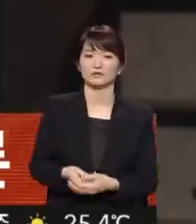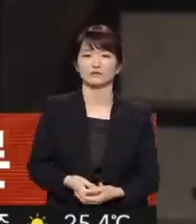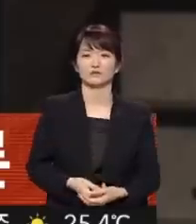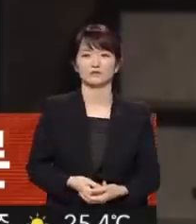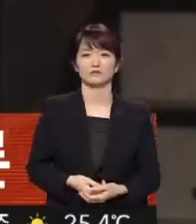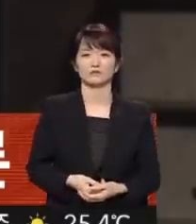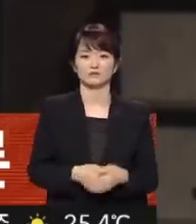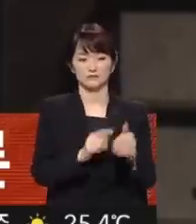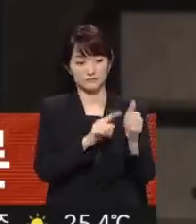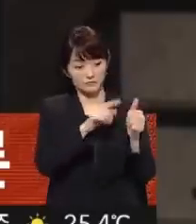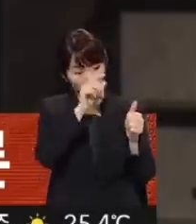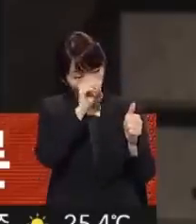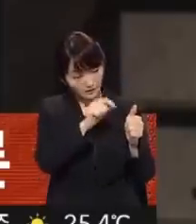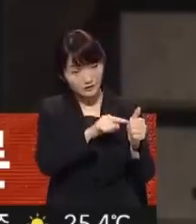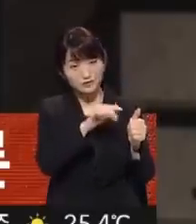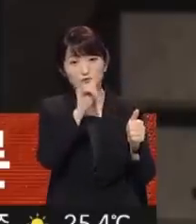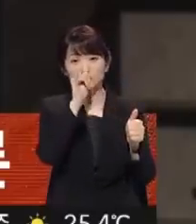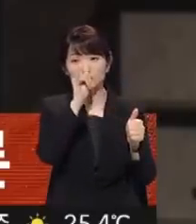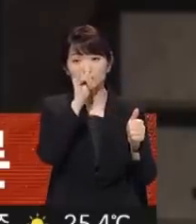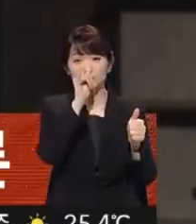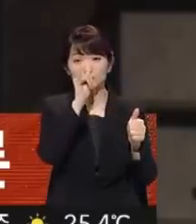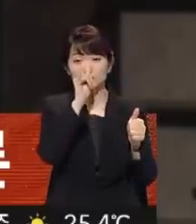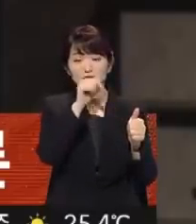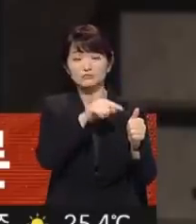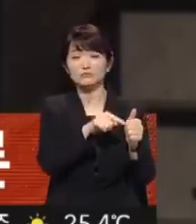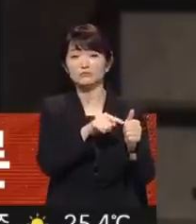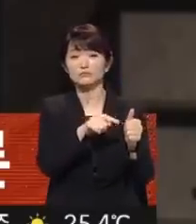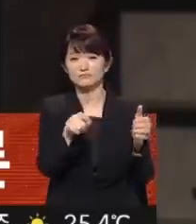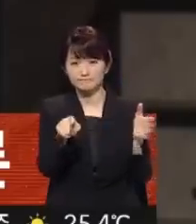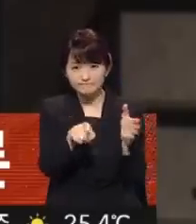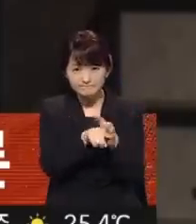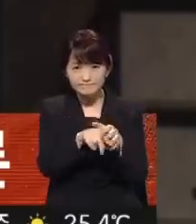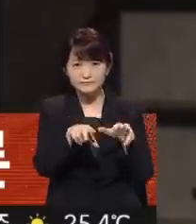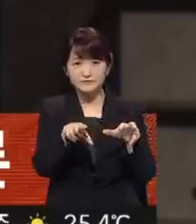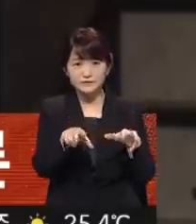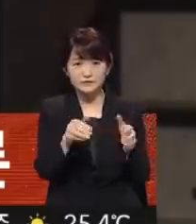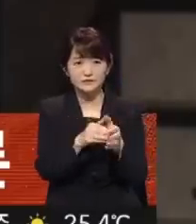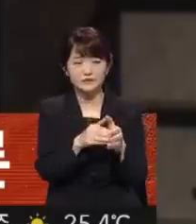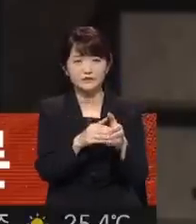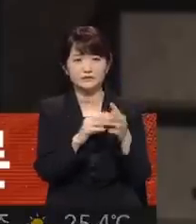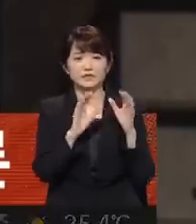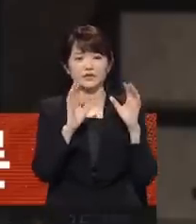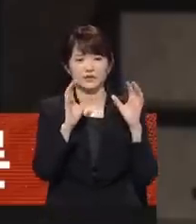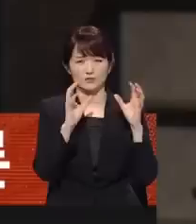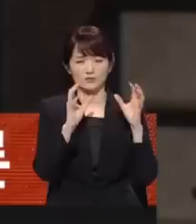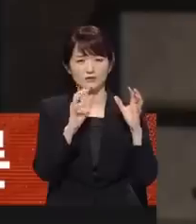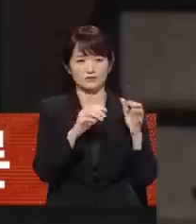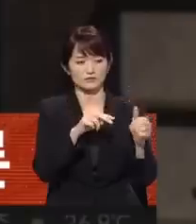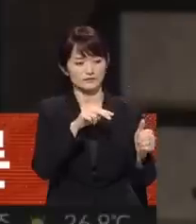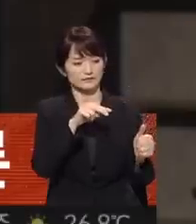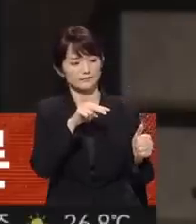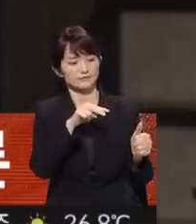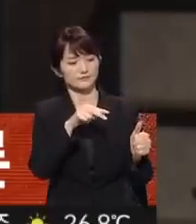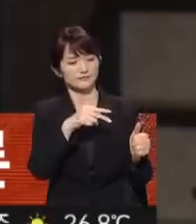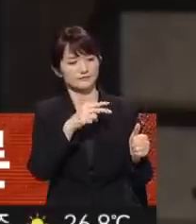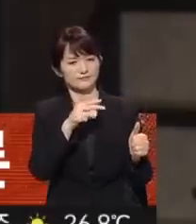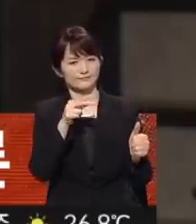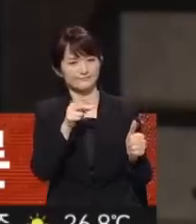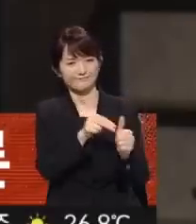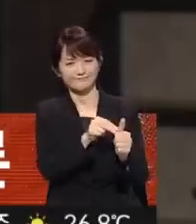정말 사람이 저렇게 착할 수도 있구나라고 해가지고 그 사람을 믿고 지금까지 응원을 했는데 너무 배신감을 느낀다라고